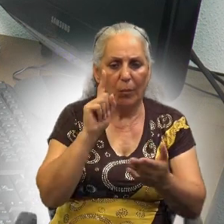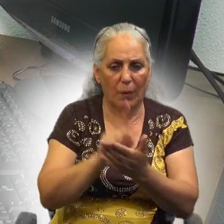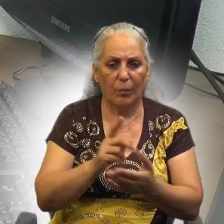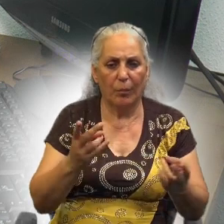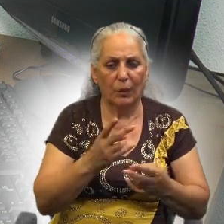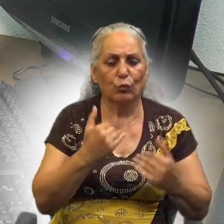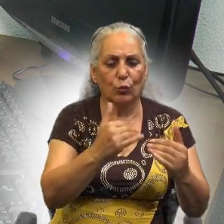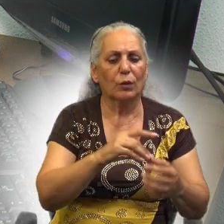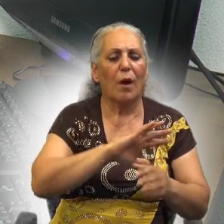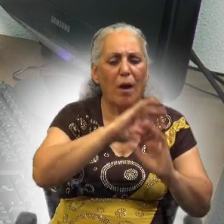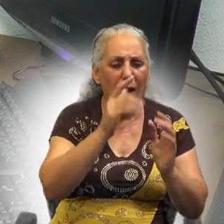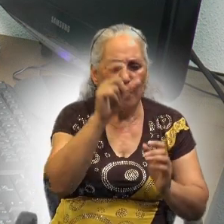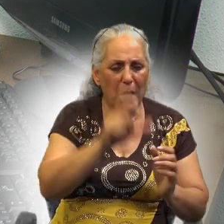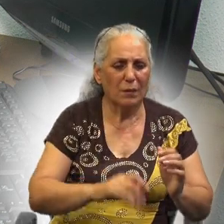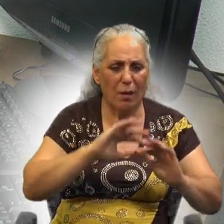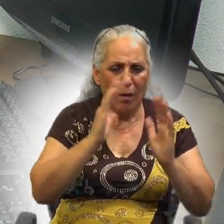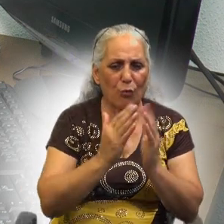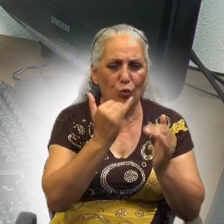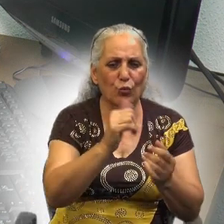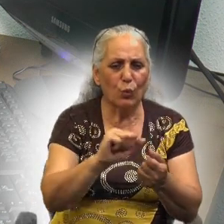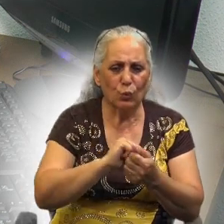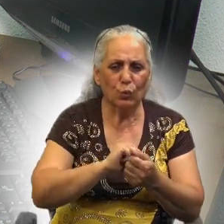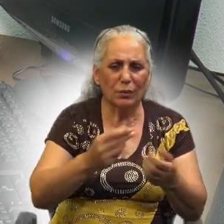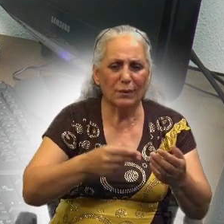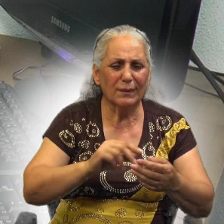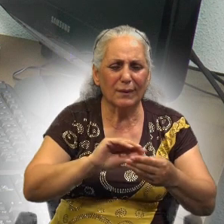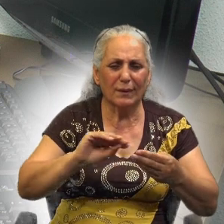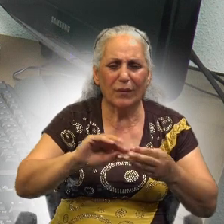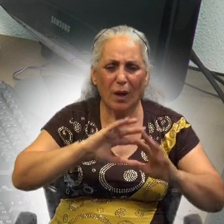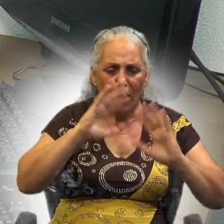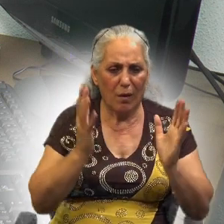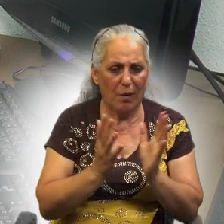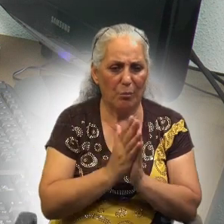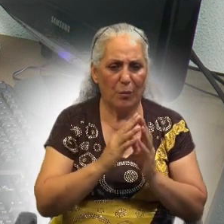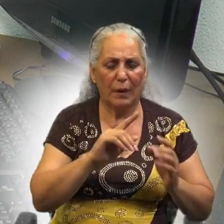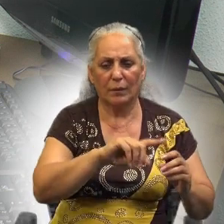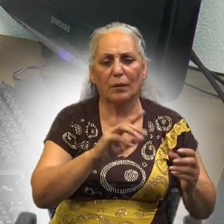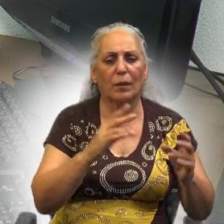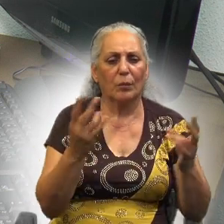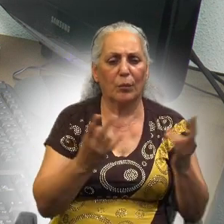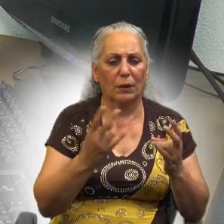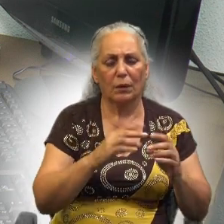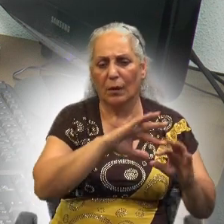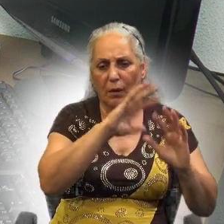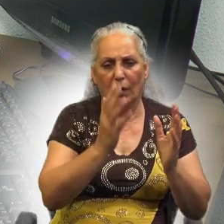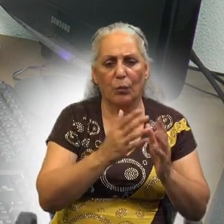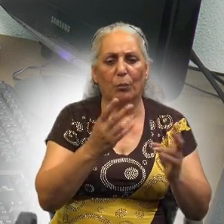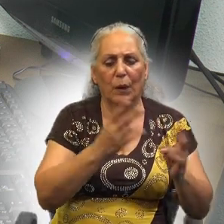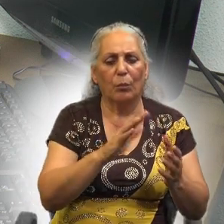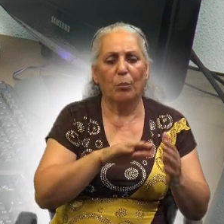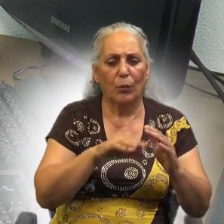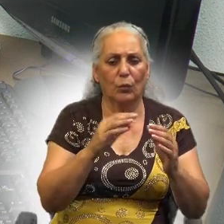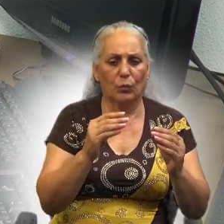բոլոր փաստաթղթերի անձին հասնելու պրոցեսը։ Եթե անձը ունի հայտարարություններ,